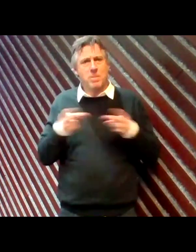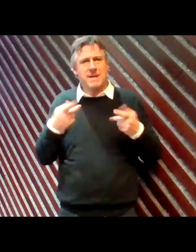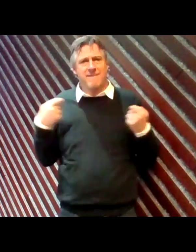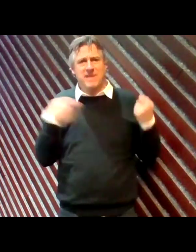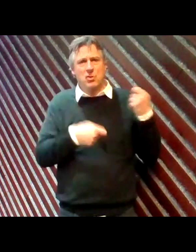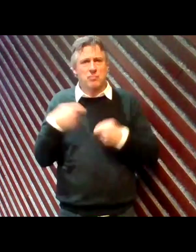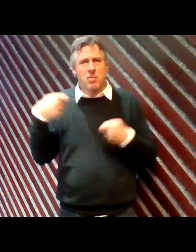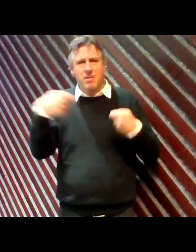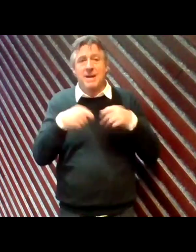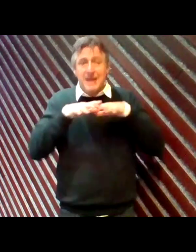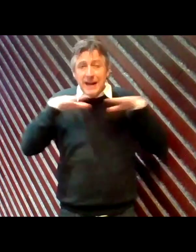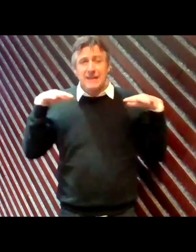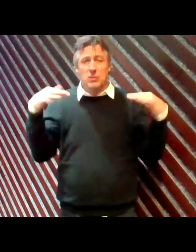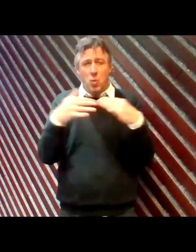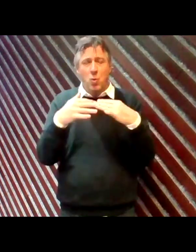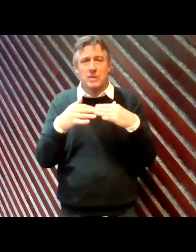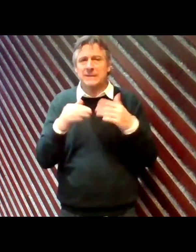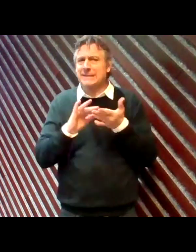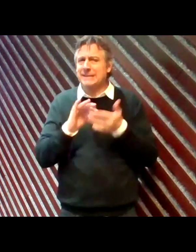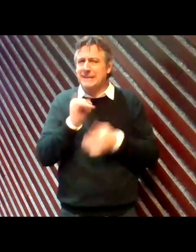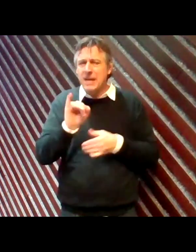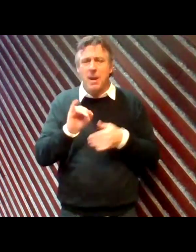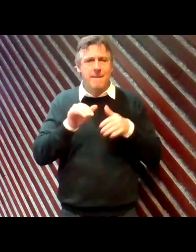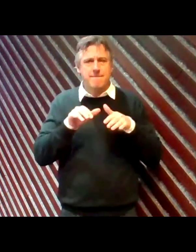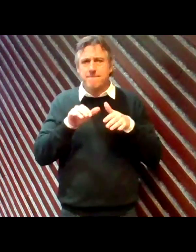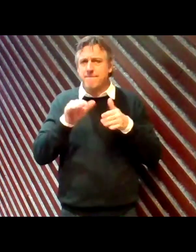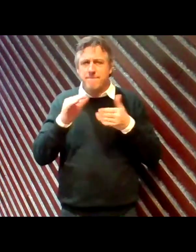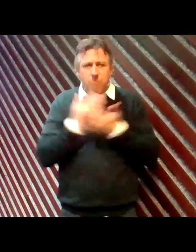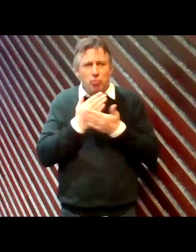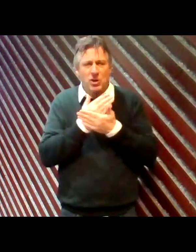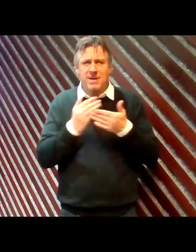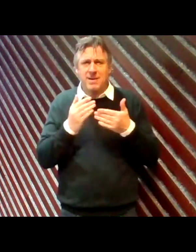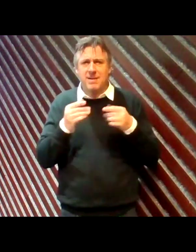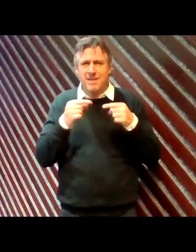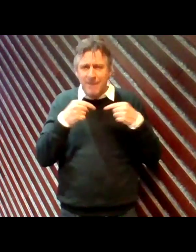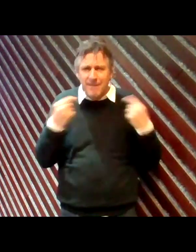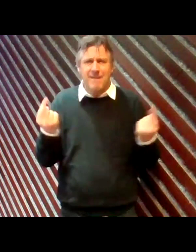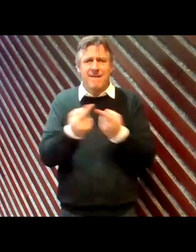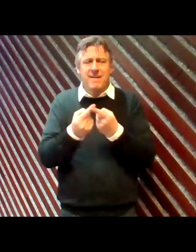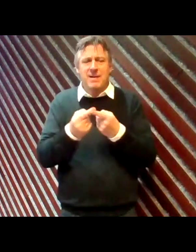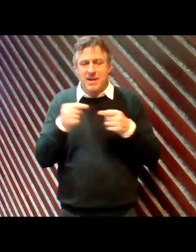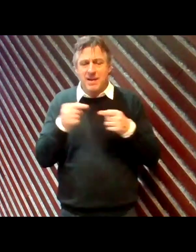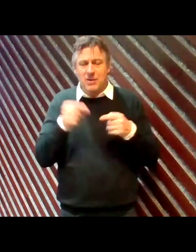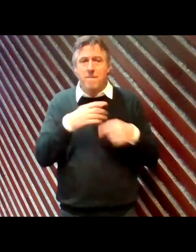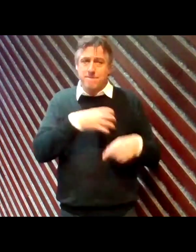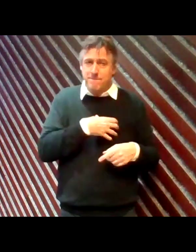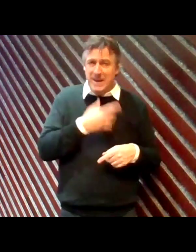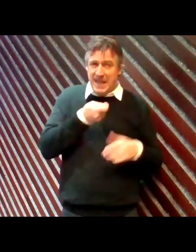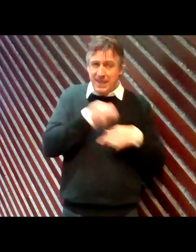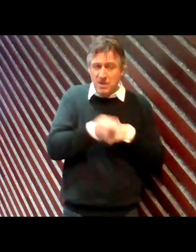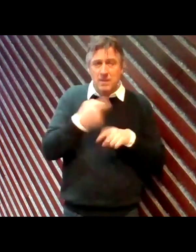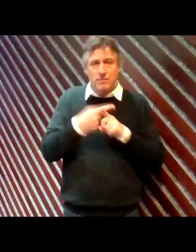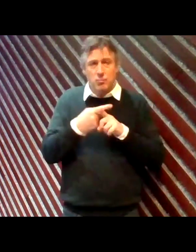si on arrivait véritablement à être sur un mode projet qui permette d'associer à la fois les acteurs les mécènes et les financements